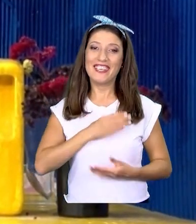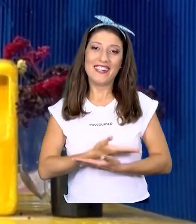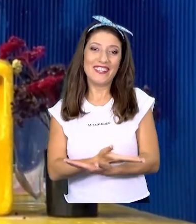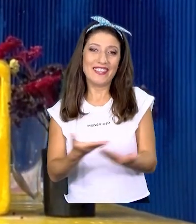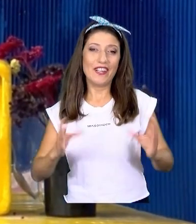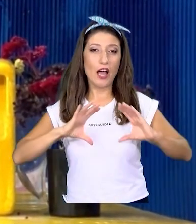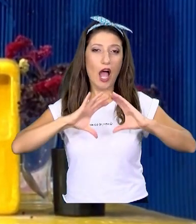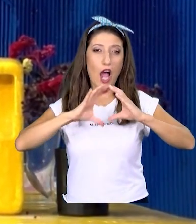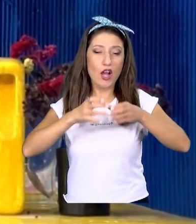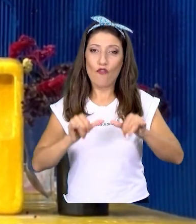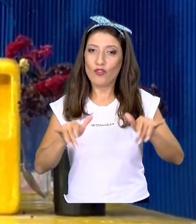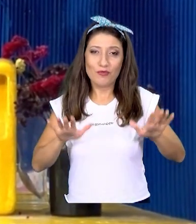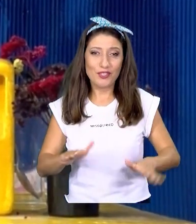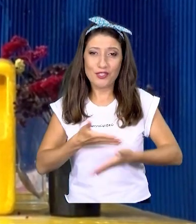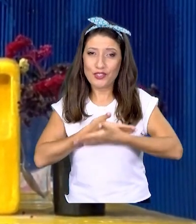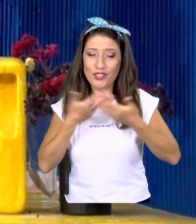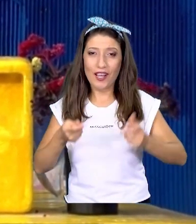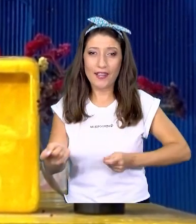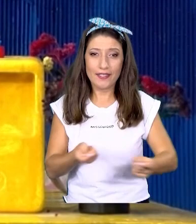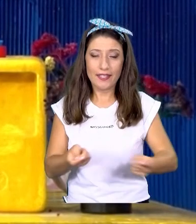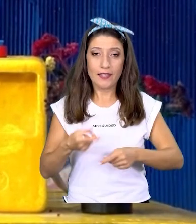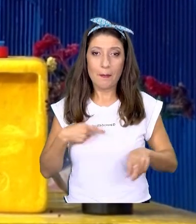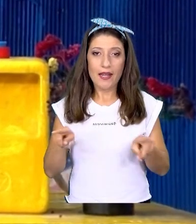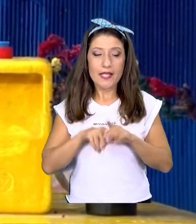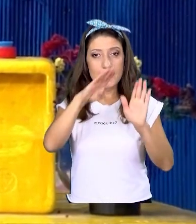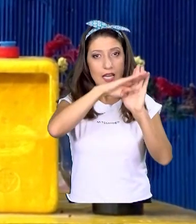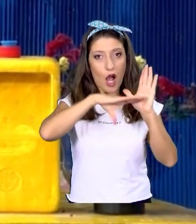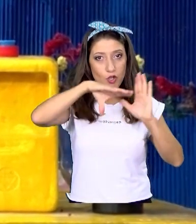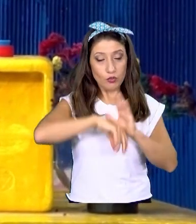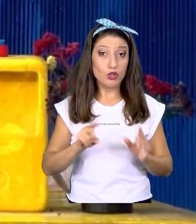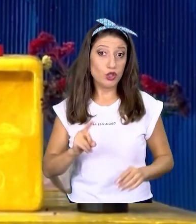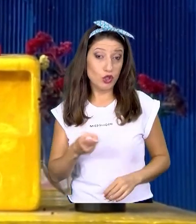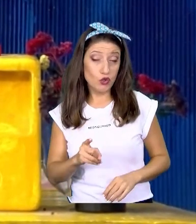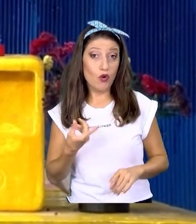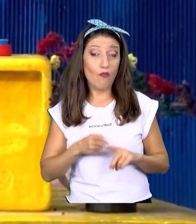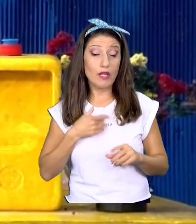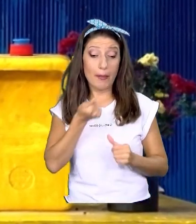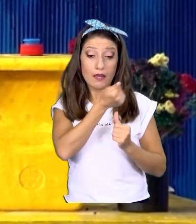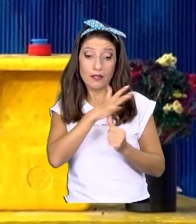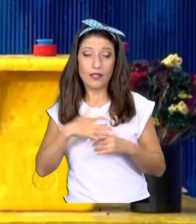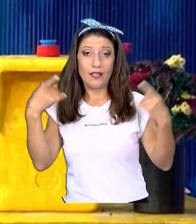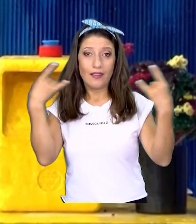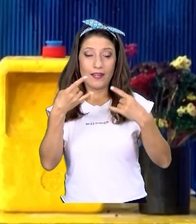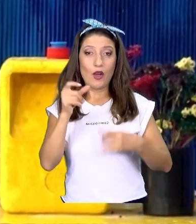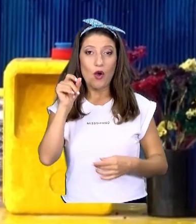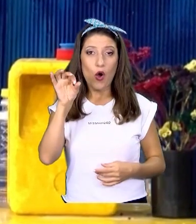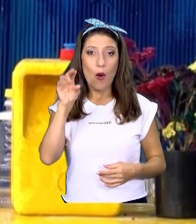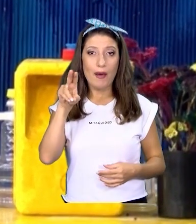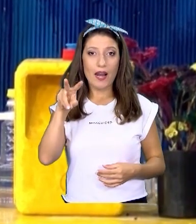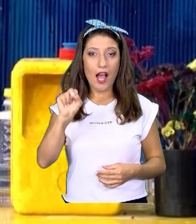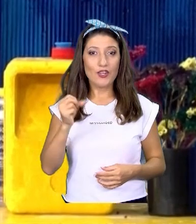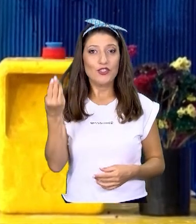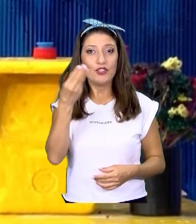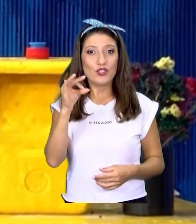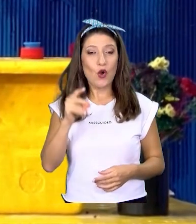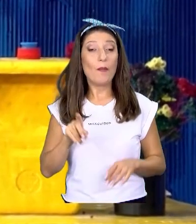ստիկներ մեծ կներ, աշխարում ոչ մի տեղ ենքան հոպլա շոու չկա, որ կամ մեր ծրագրում ինչու, որովհետև մեր ծրագիր հենց հոպլա շոուն է, որ կա։